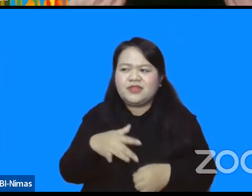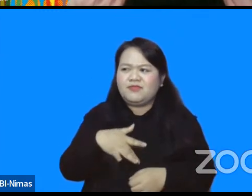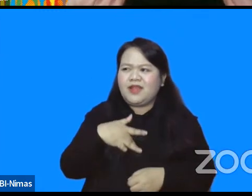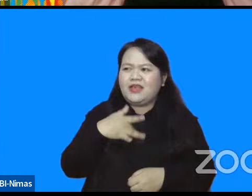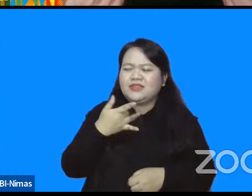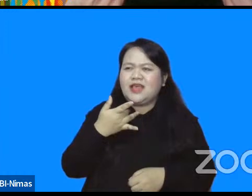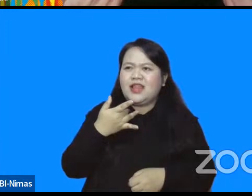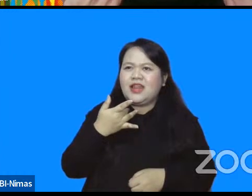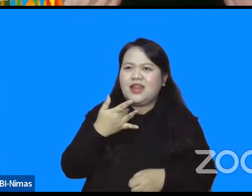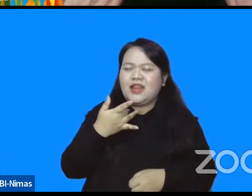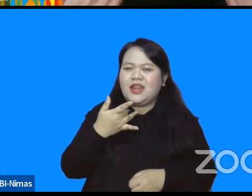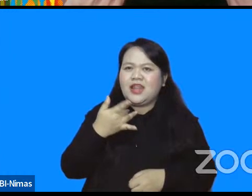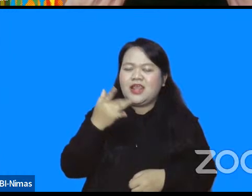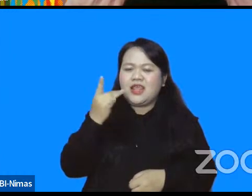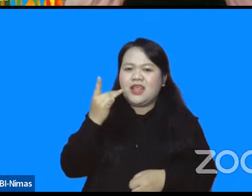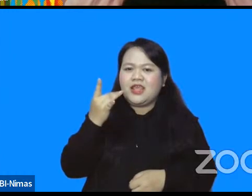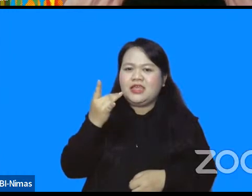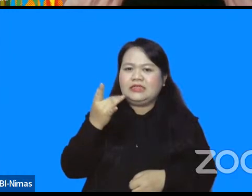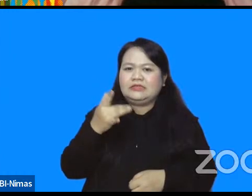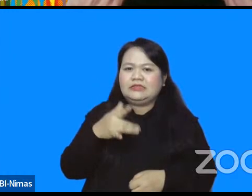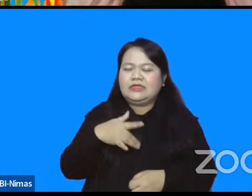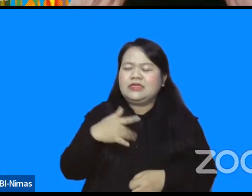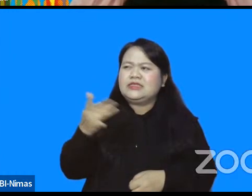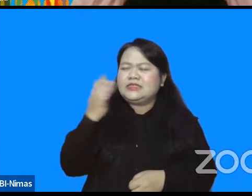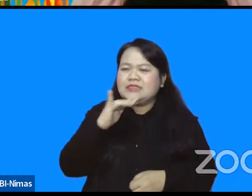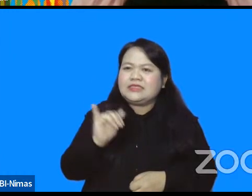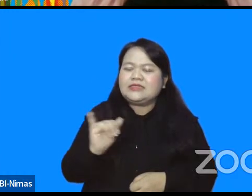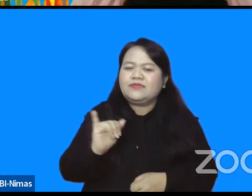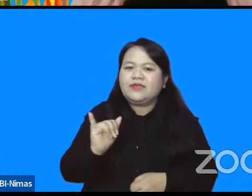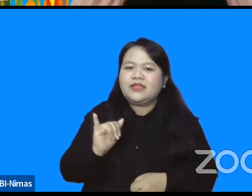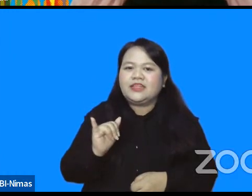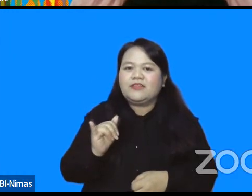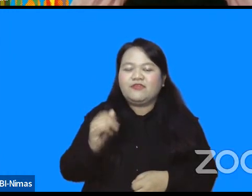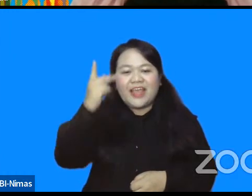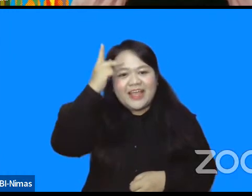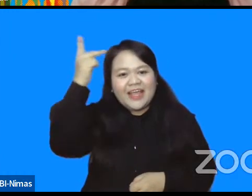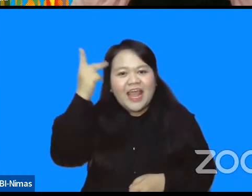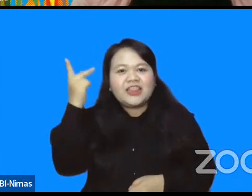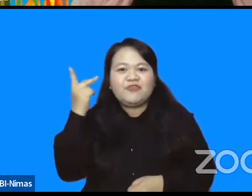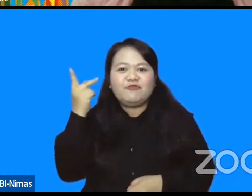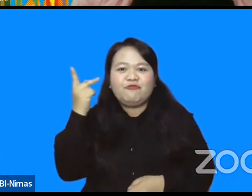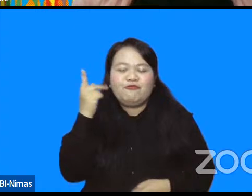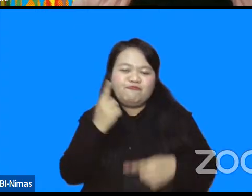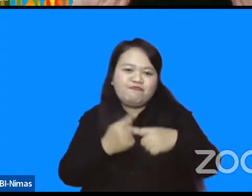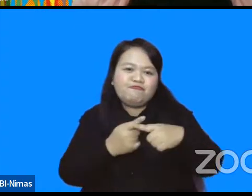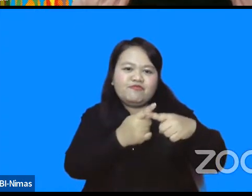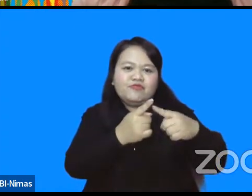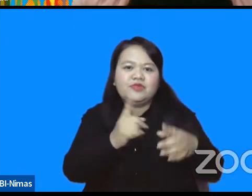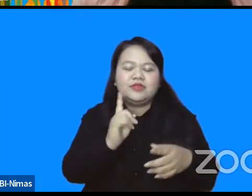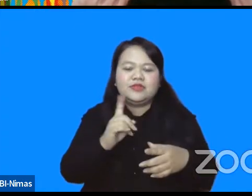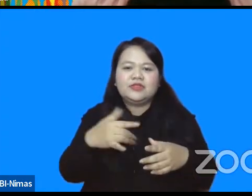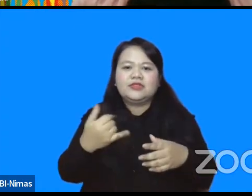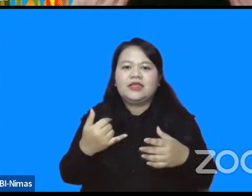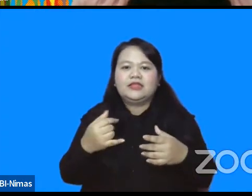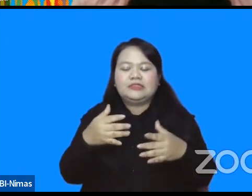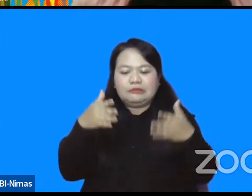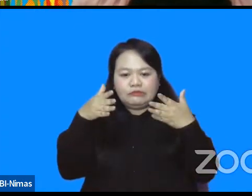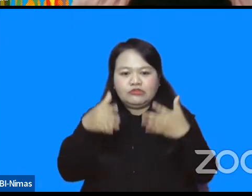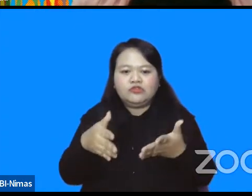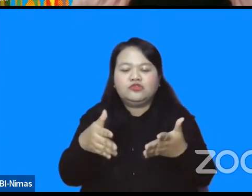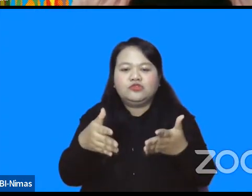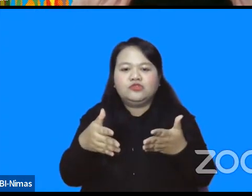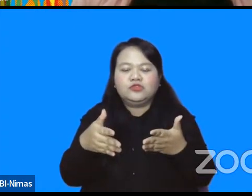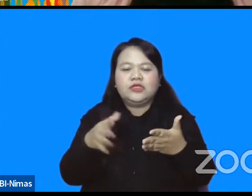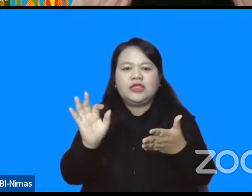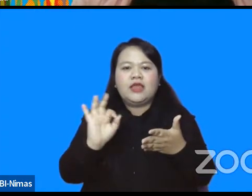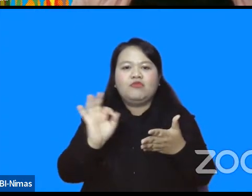apa ya? Mungkin kalau Bunda boleh bilang seperti terasa lebih kreatif gitu ya. em, menjadi khas gitu ya, khas yang